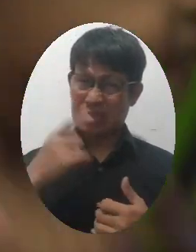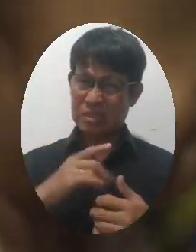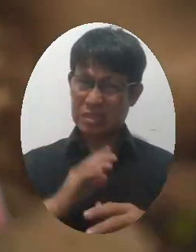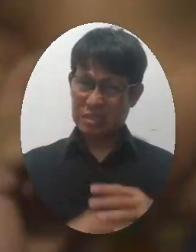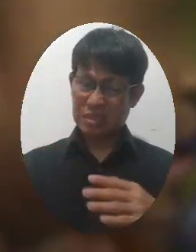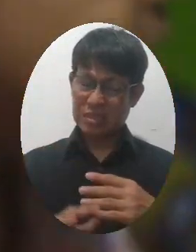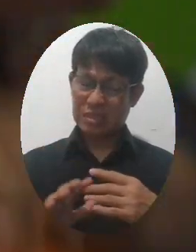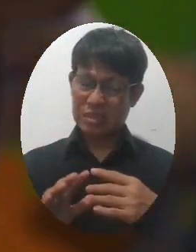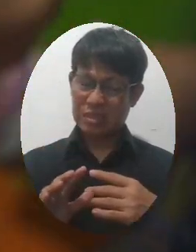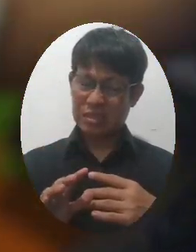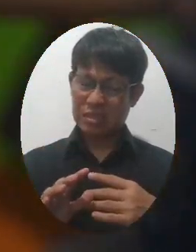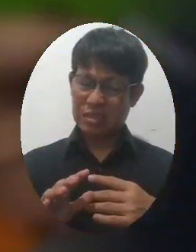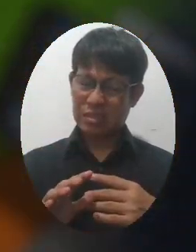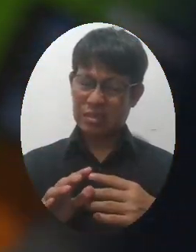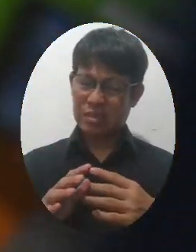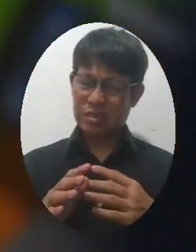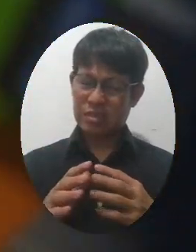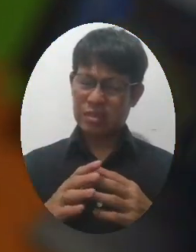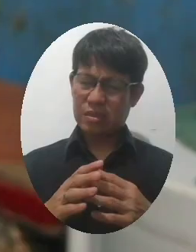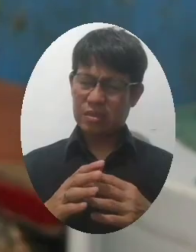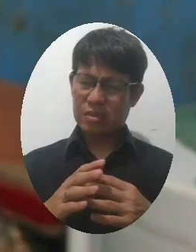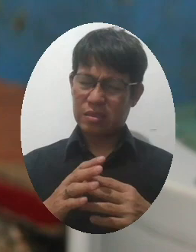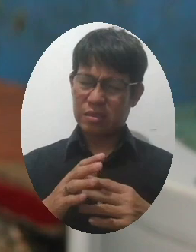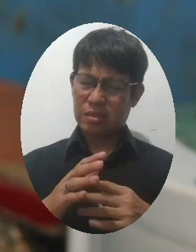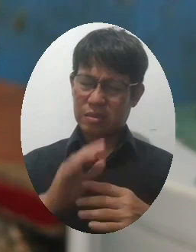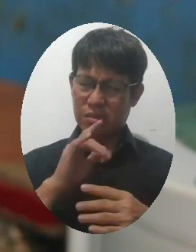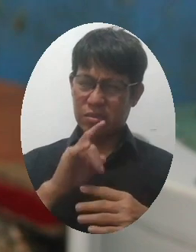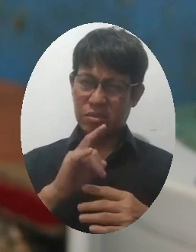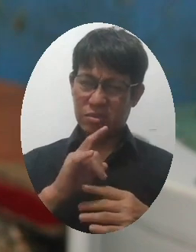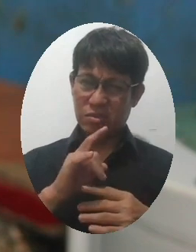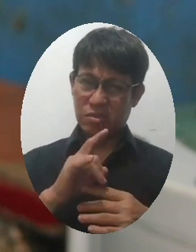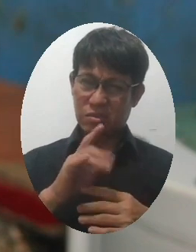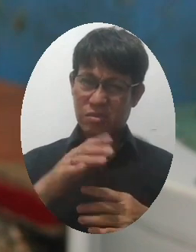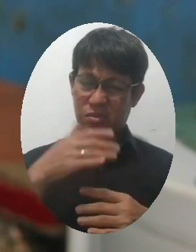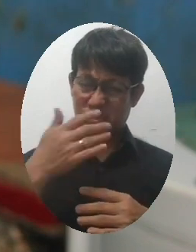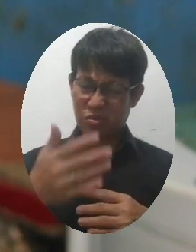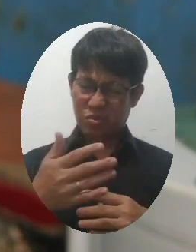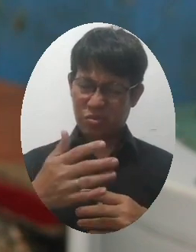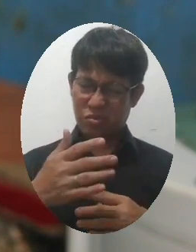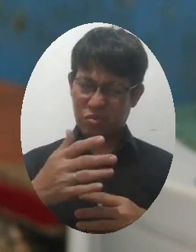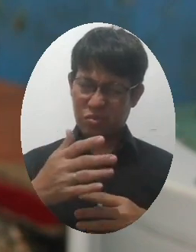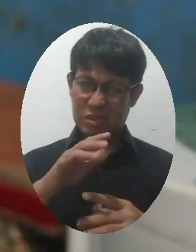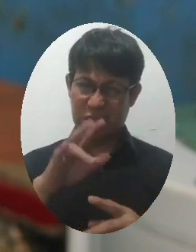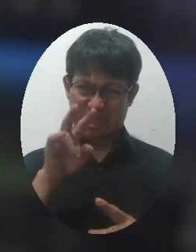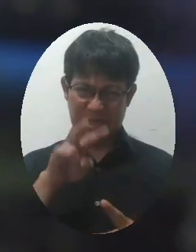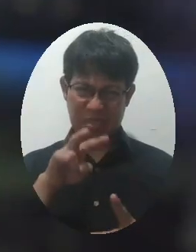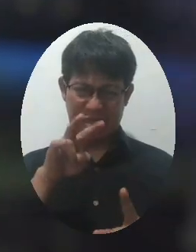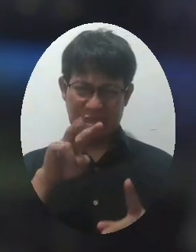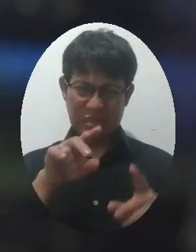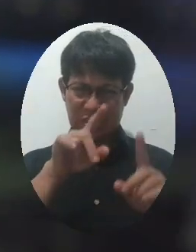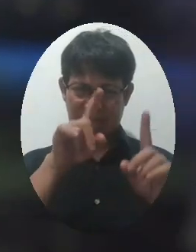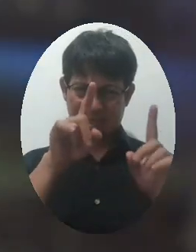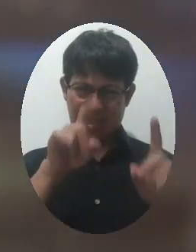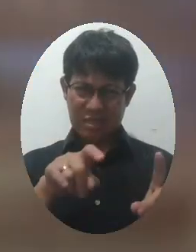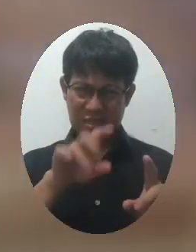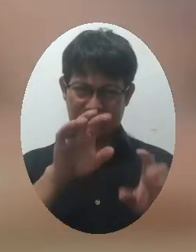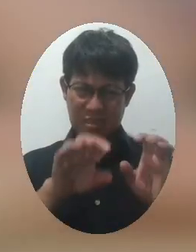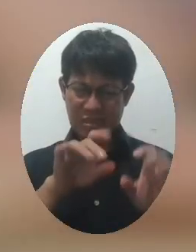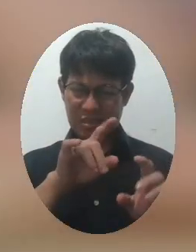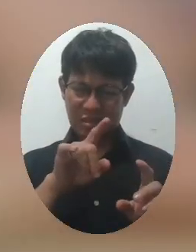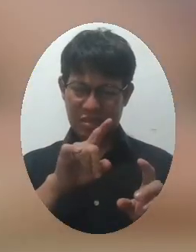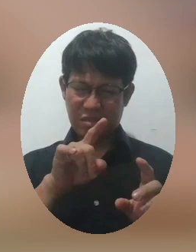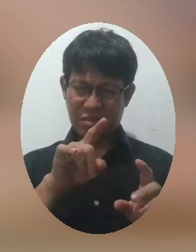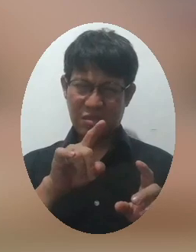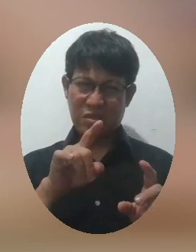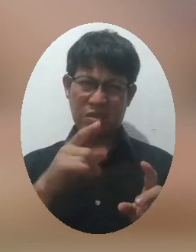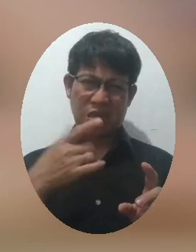namin siya, okay naman po siya. At yung may born screening siya, wala naman po nakita ang sakit